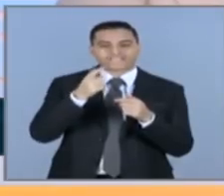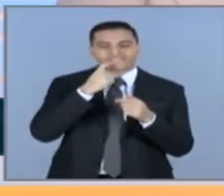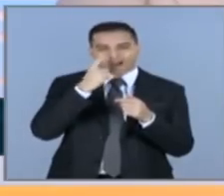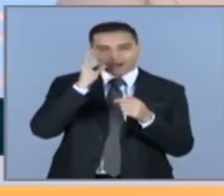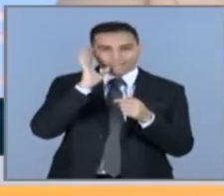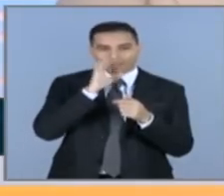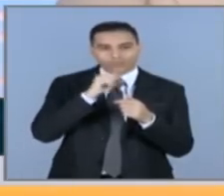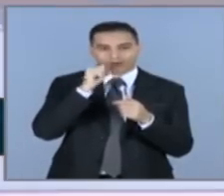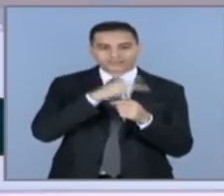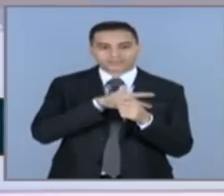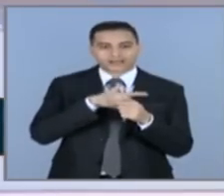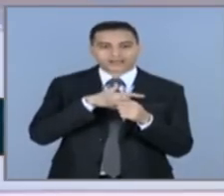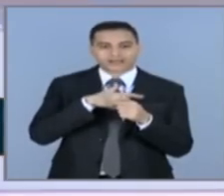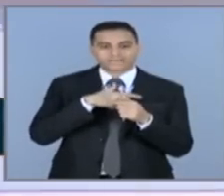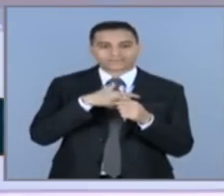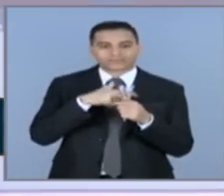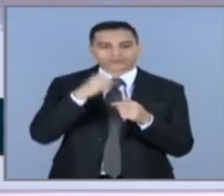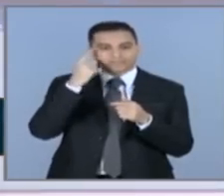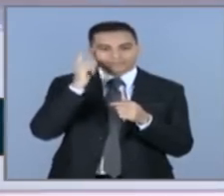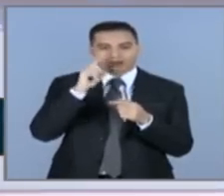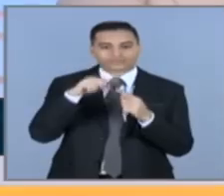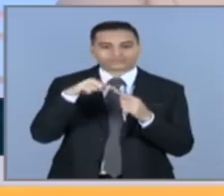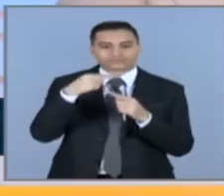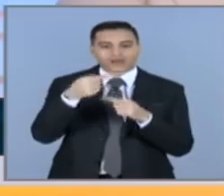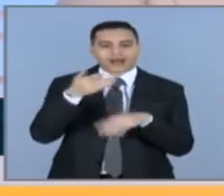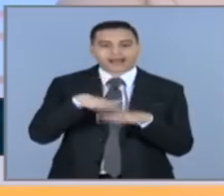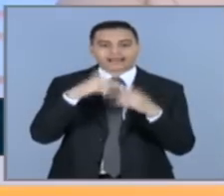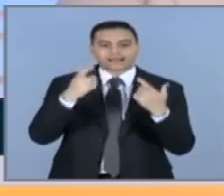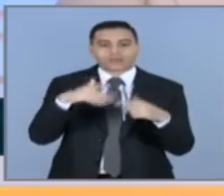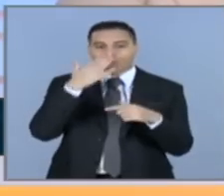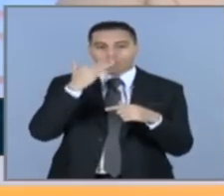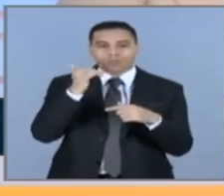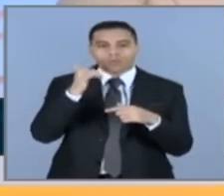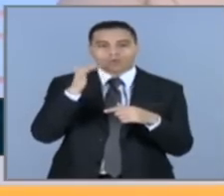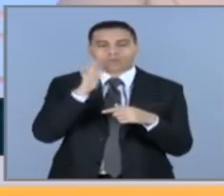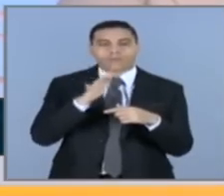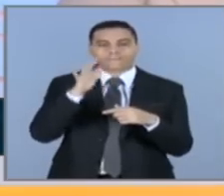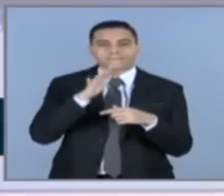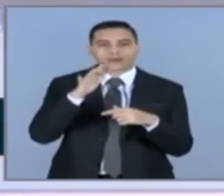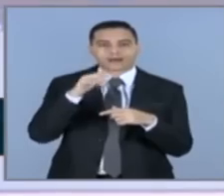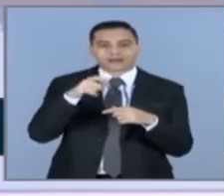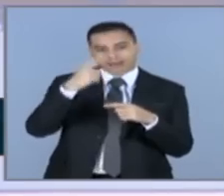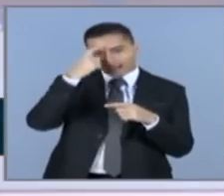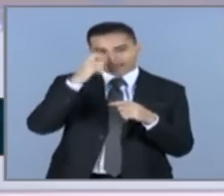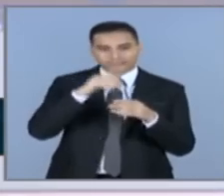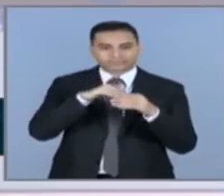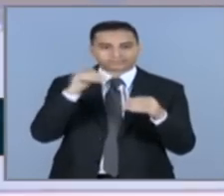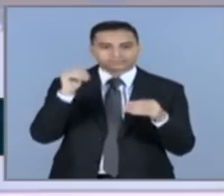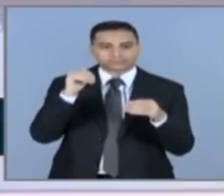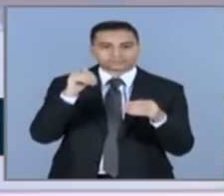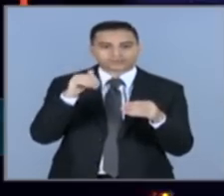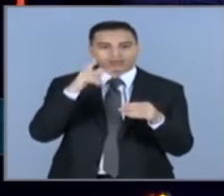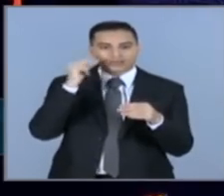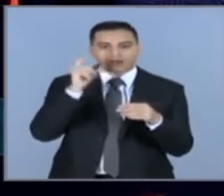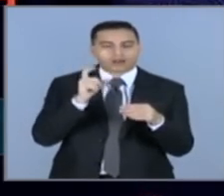اللبنانية معاصرة، فمن هي؟ باص. عن أي دولة أوروبية استقلت الهند عام 1947؟